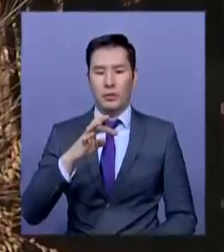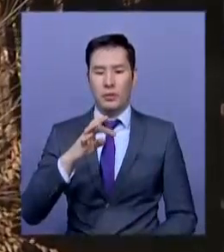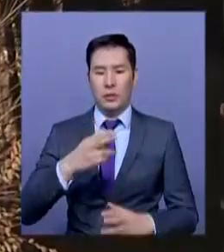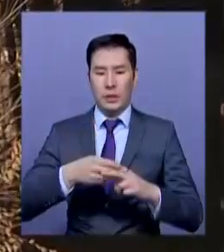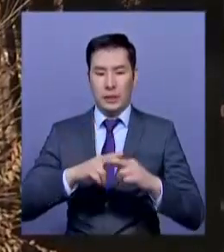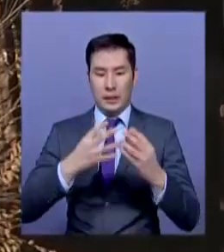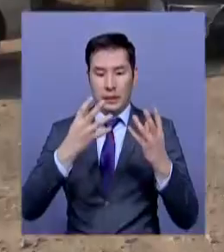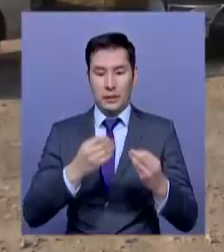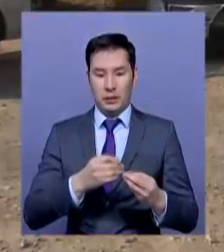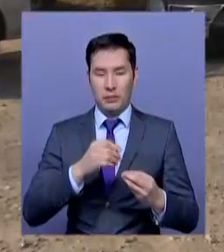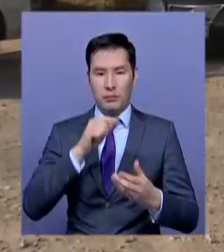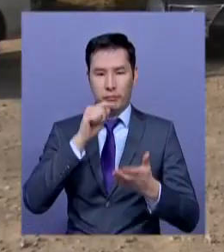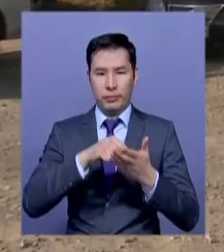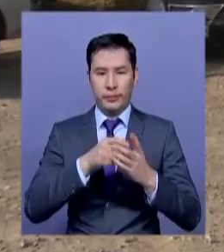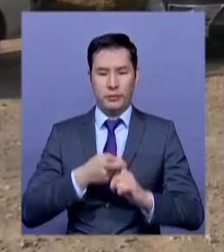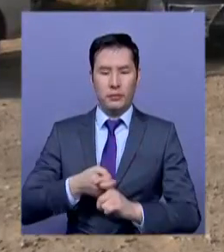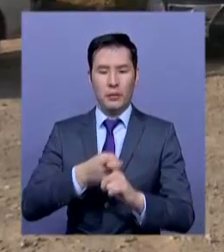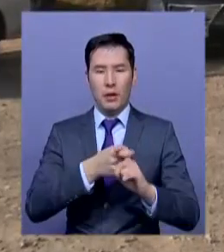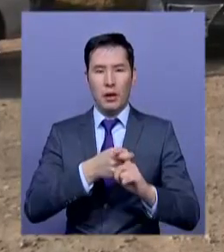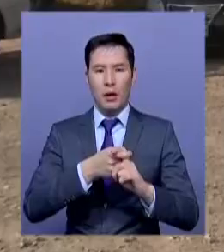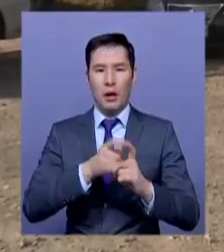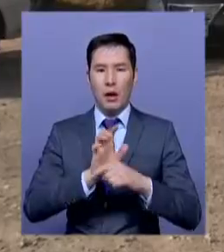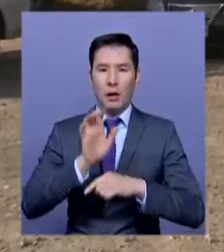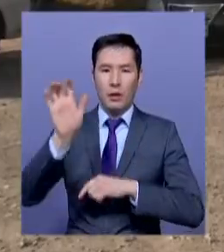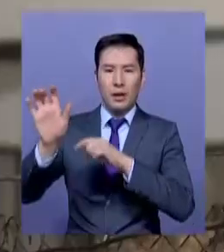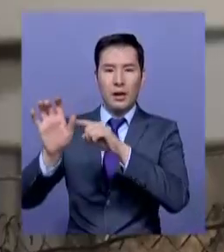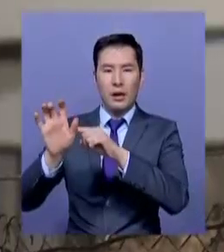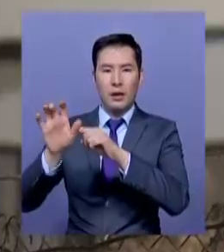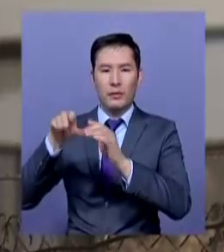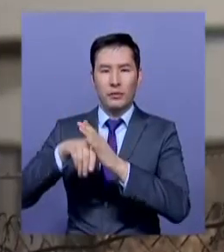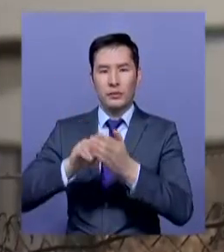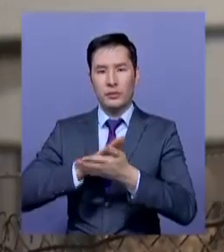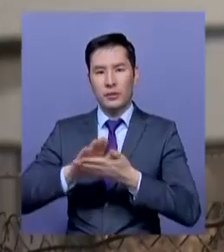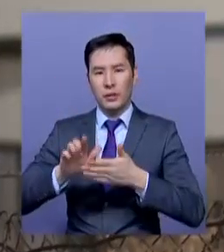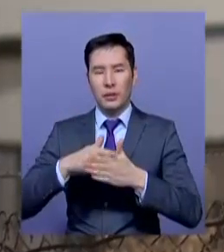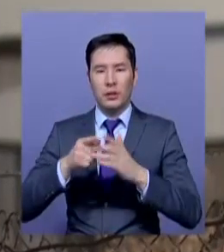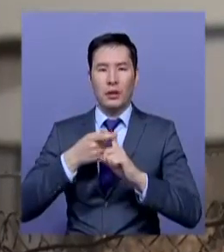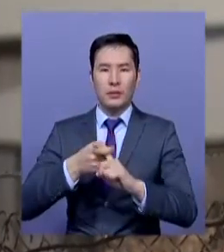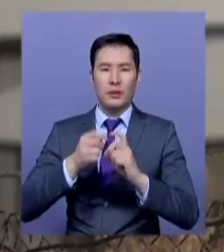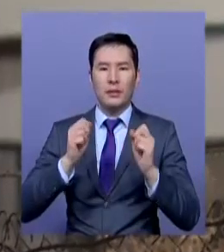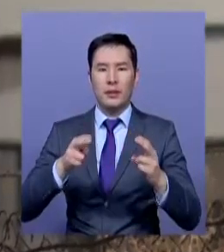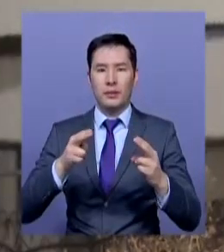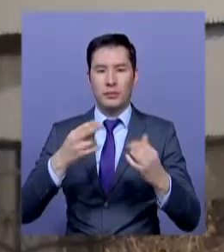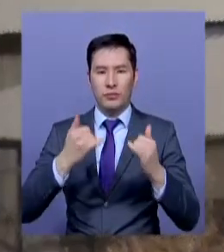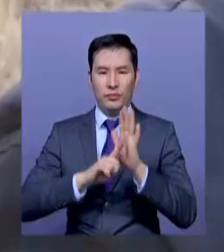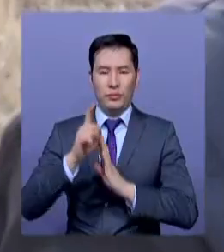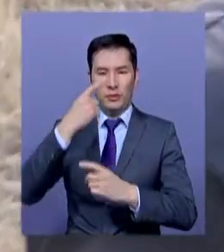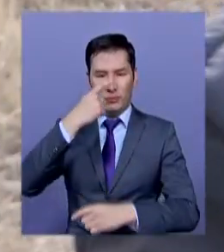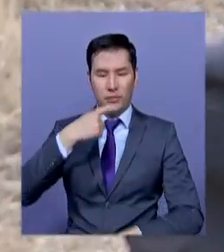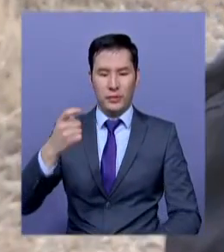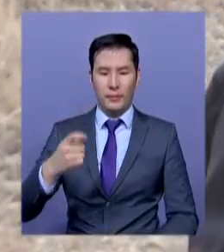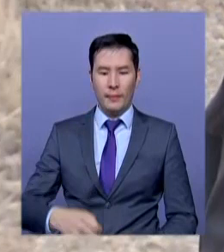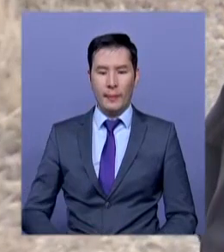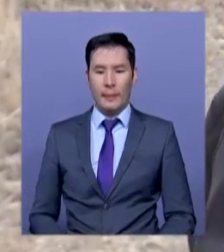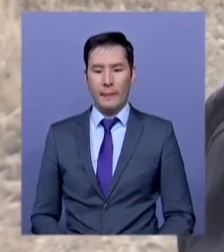осы күні тіркелген екен. Шетінен арам қатып жатқан қанаттыларды байқаған кәсіпорын басшылығы бірден дабыл қағыпты.